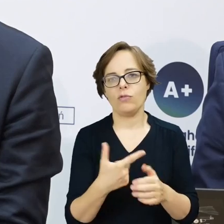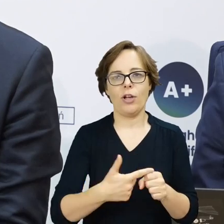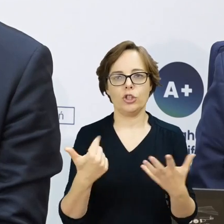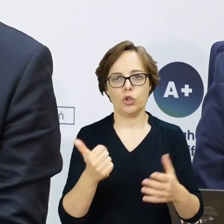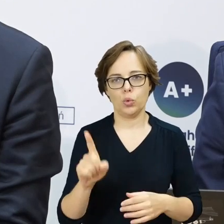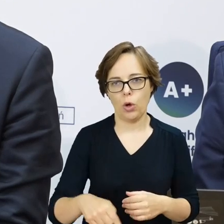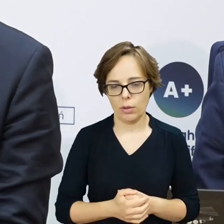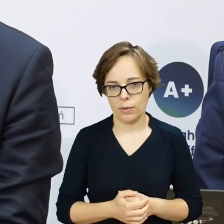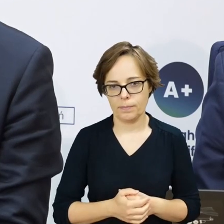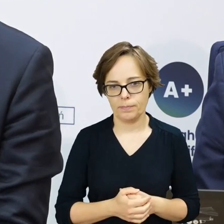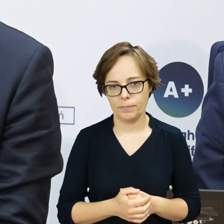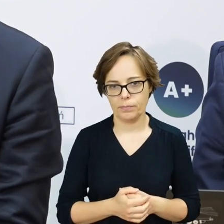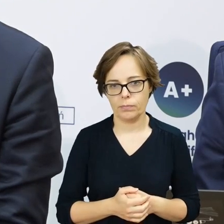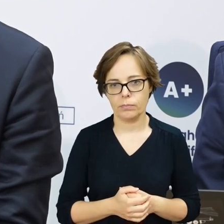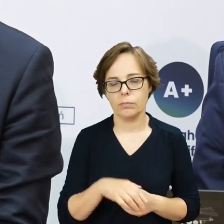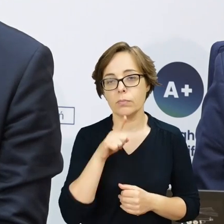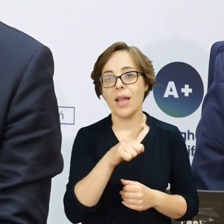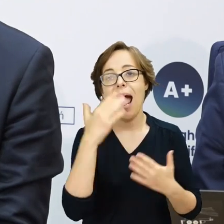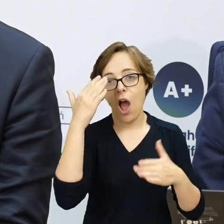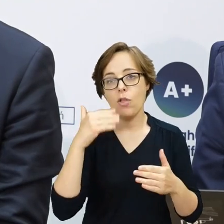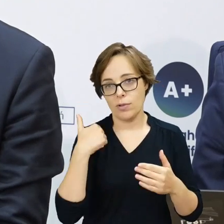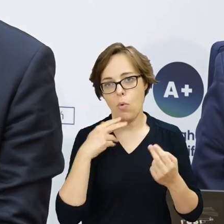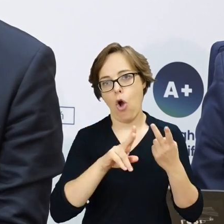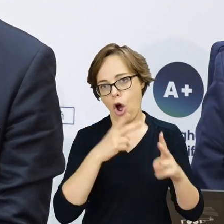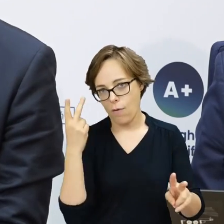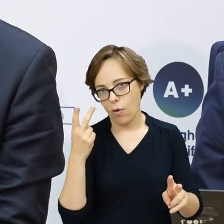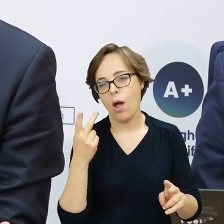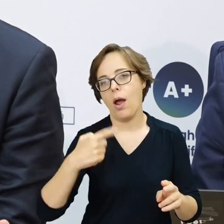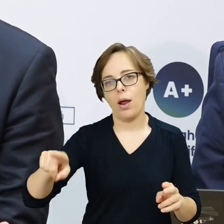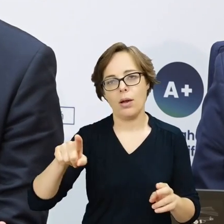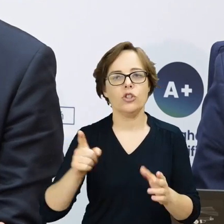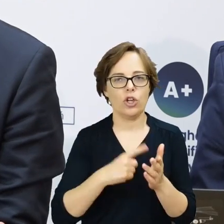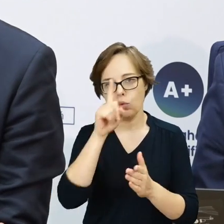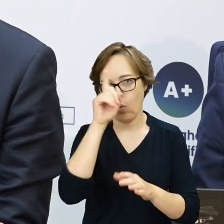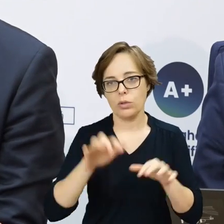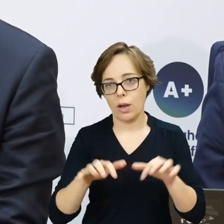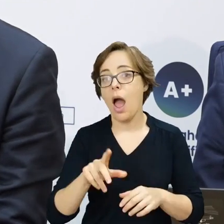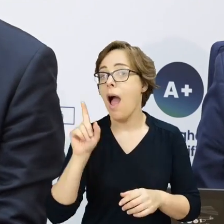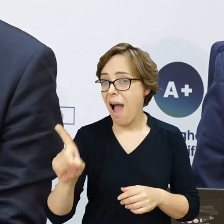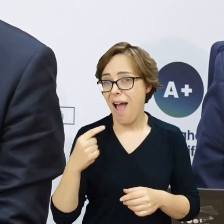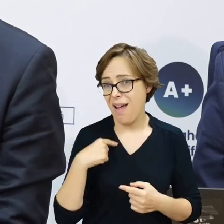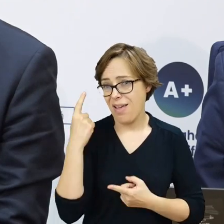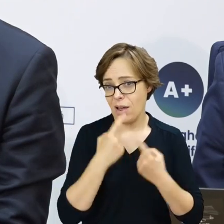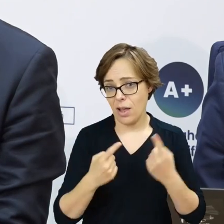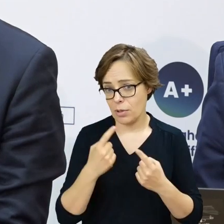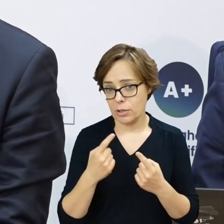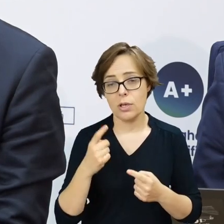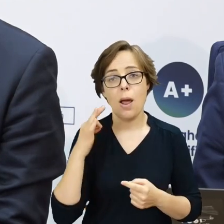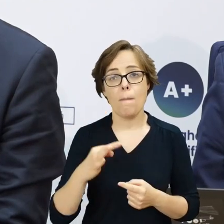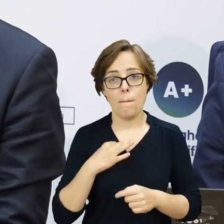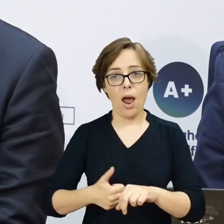tym wydarzeniu z apelacji katowickiej, ale wbrew pozorom mnie się wydaje, że za tym posunięciem pana wójta